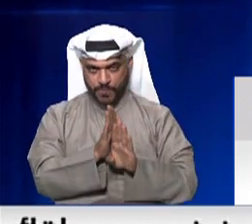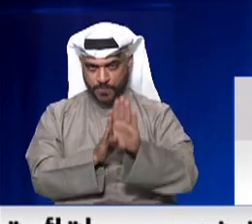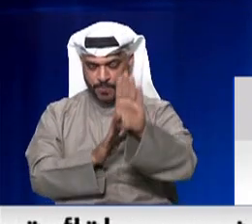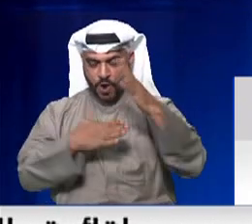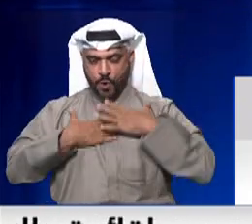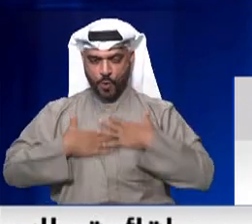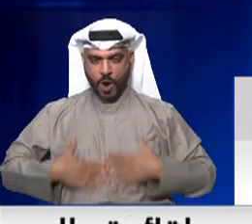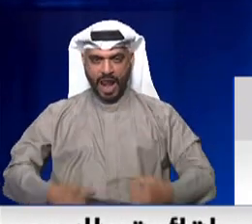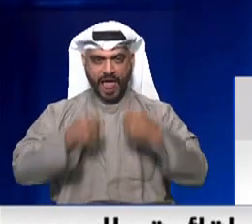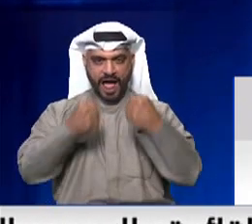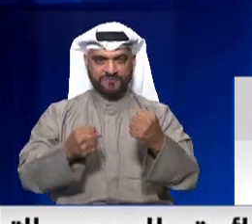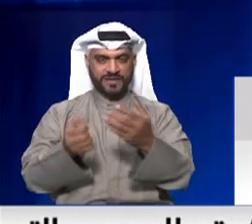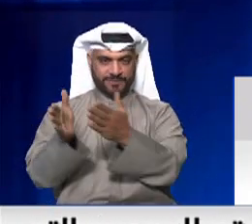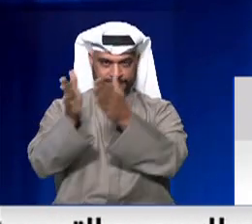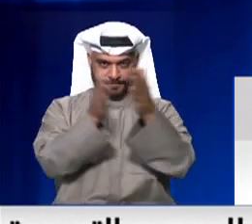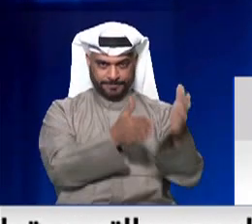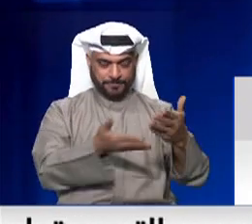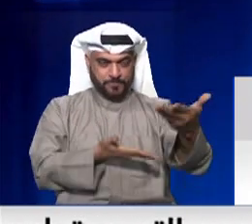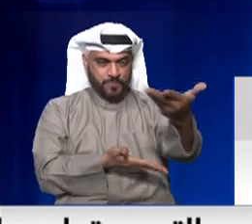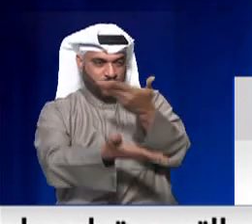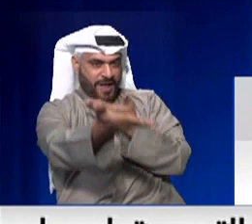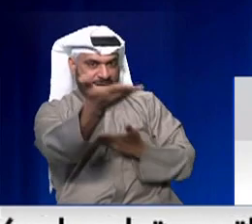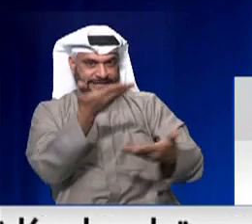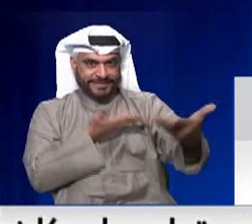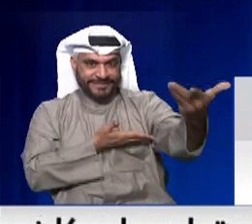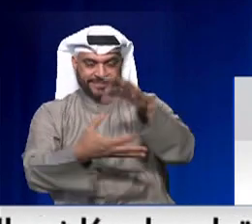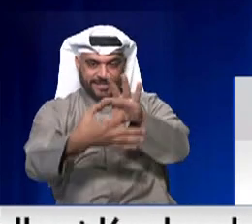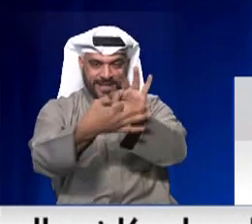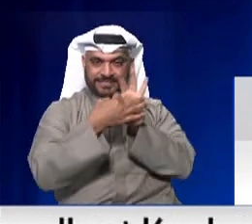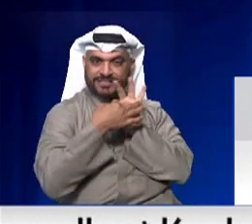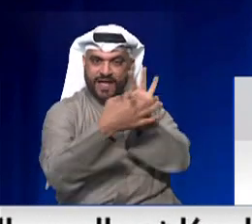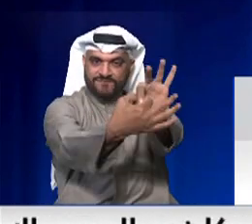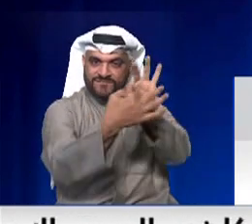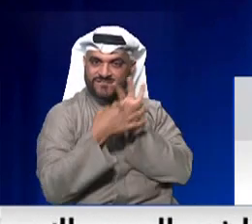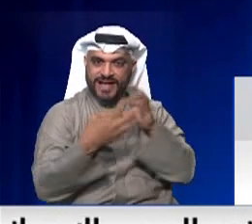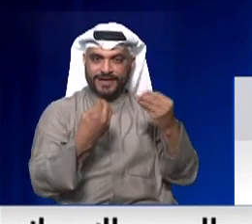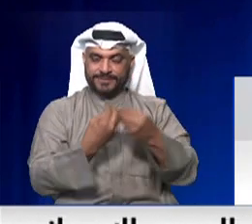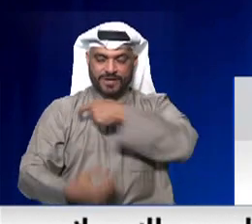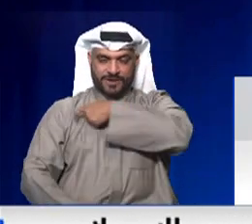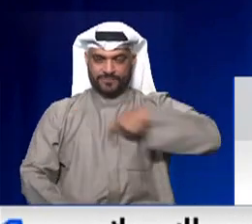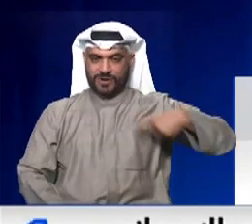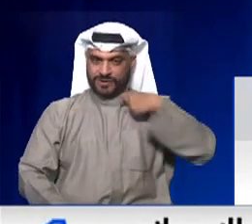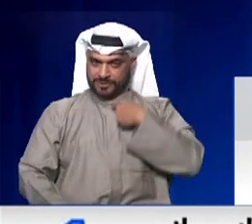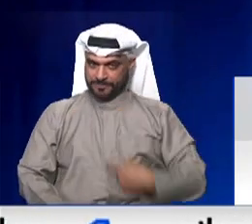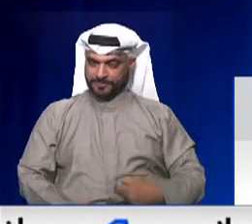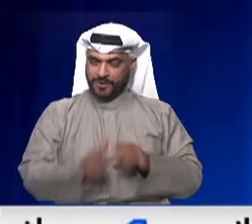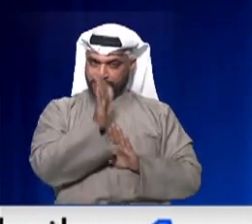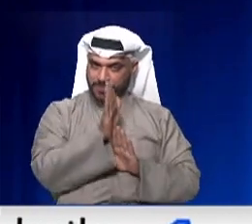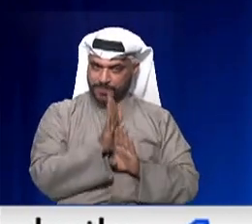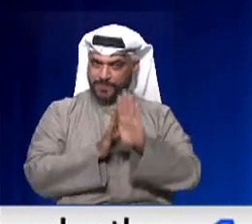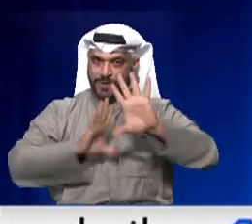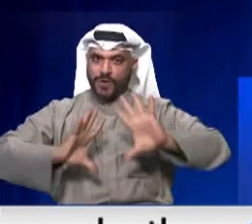الصحة والعافية وللعلاقات الوطيدة بين البلدين الصديقين المزيد من التطور والنماء.